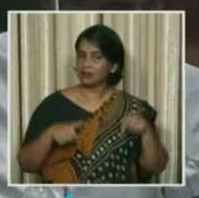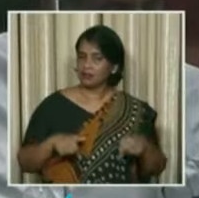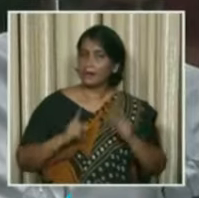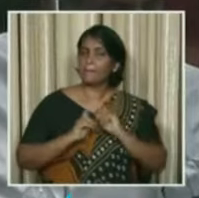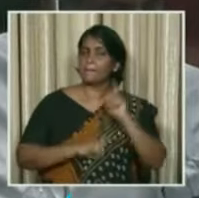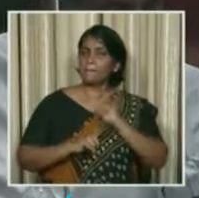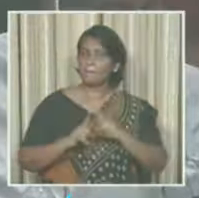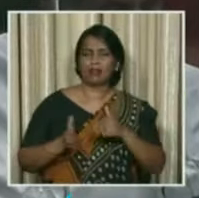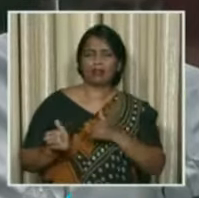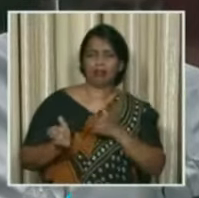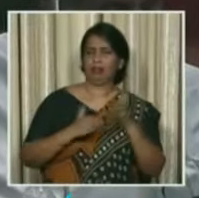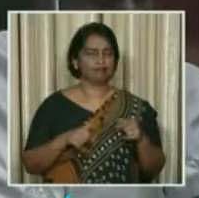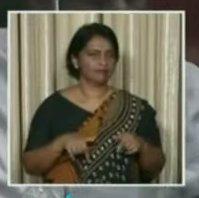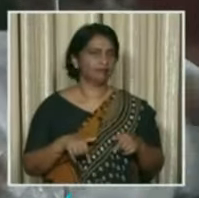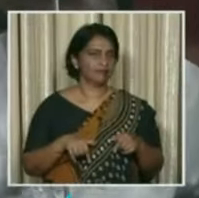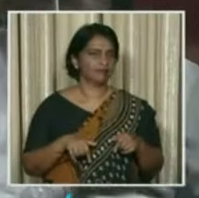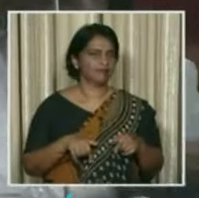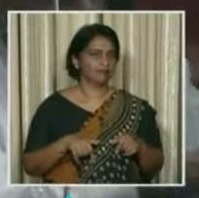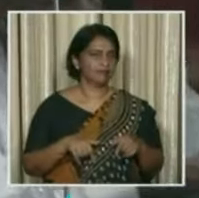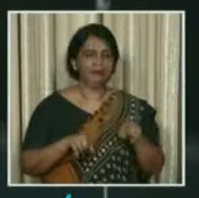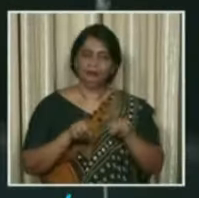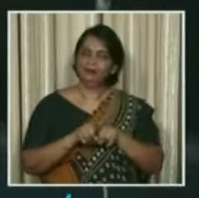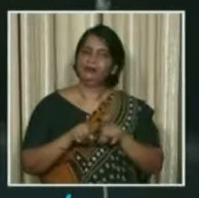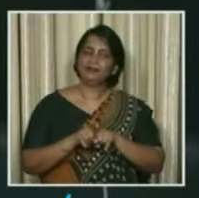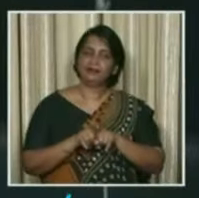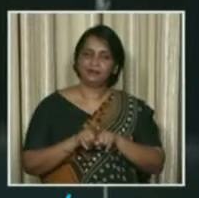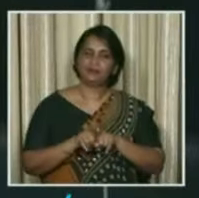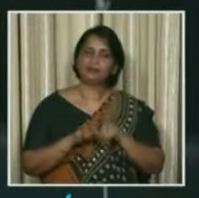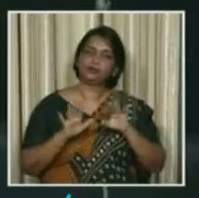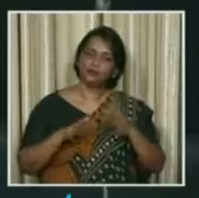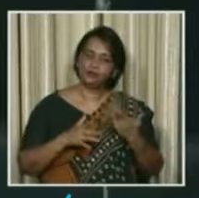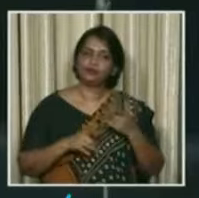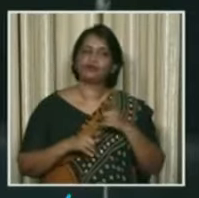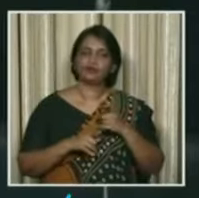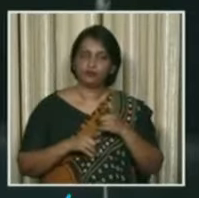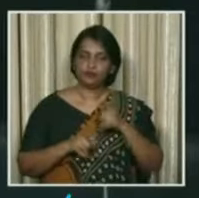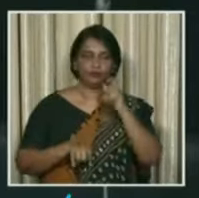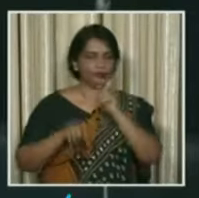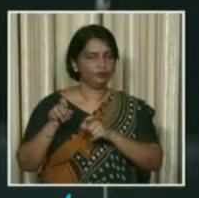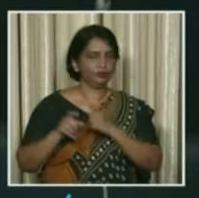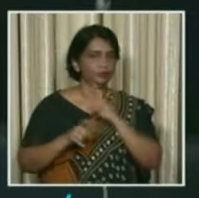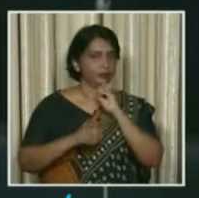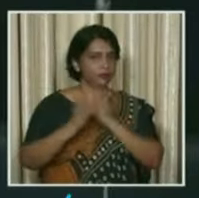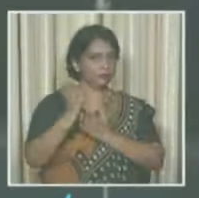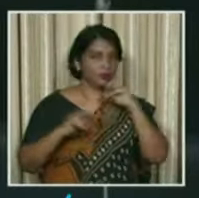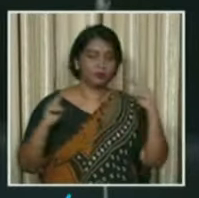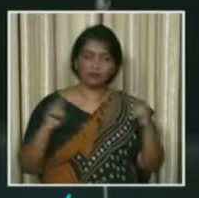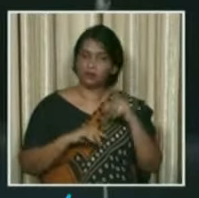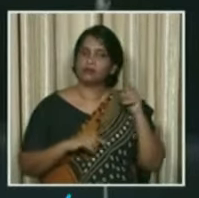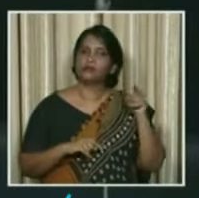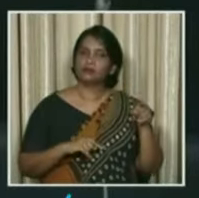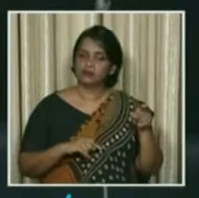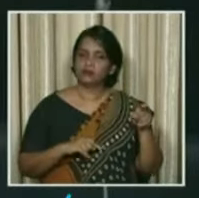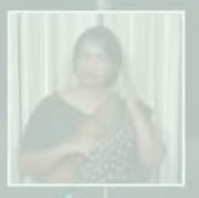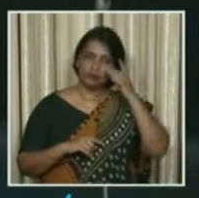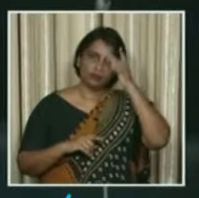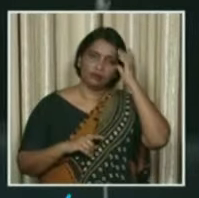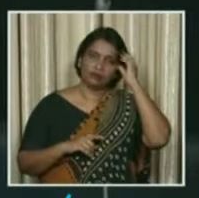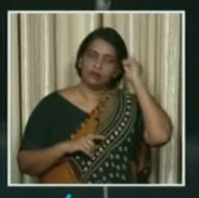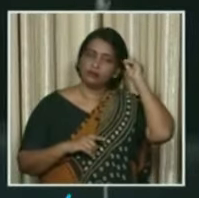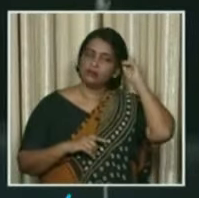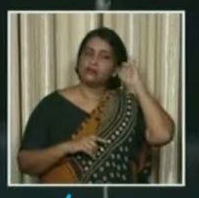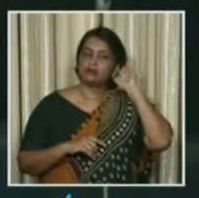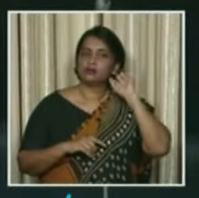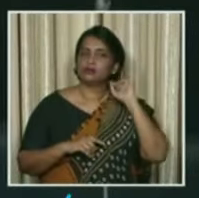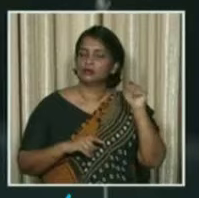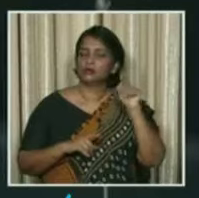පාර්ලිමේන්තුව පීලිපැල්ලා තියෙන්නේ පීලිපැල්ලා හැමතැනම පෙට්ටි ඕනෙම පිටිෂනර්ස්ලා පිටිෂන් එකක් දැම්මම සුප්‍රීම කෝට් එකට ලීව් ග්‍රෑන්ඩ් කරනවා නම් ලීව්